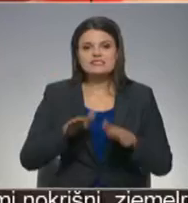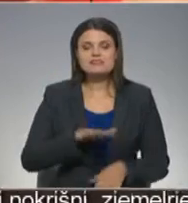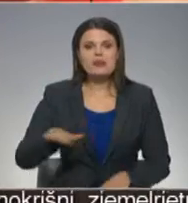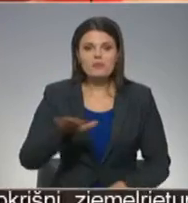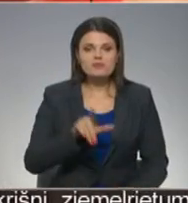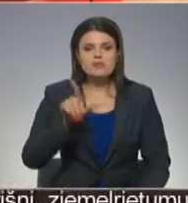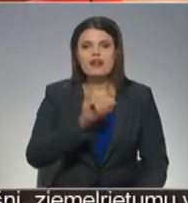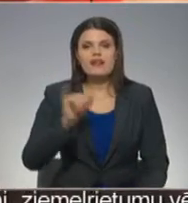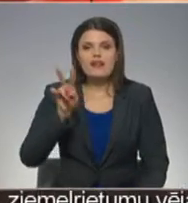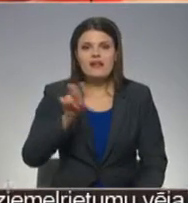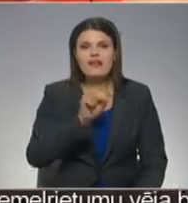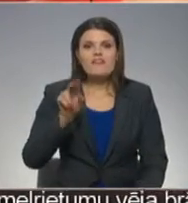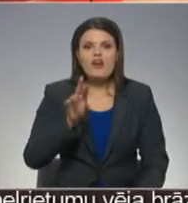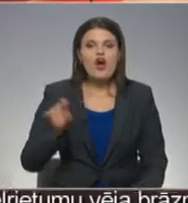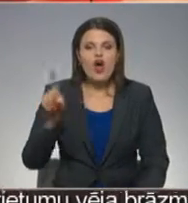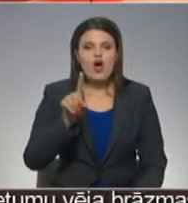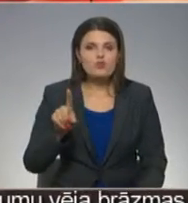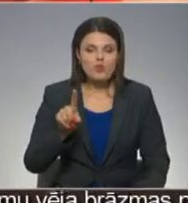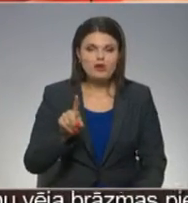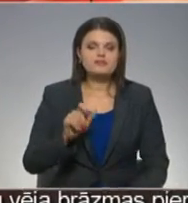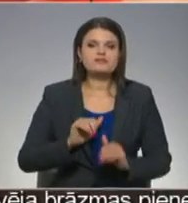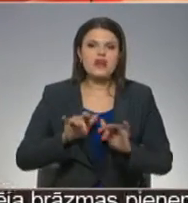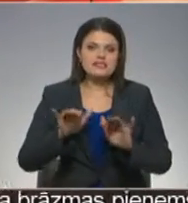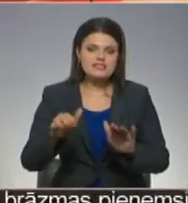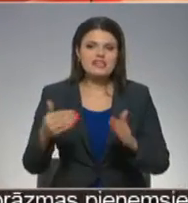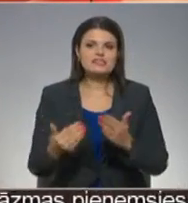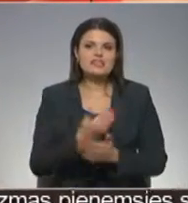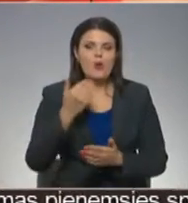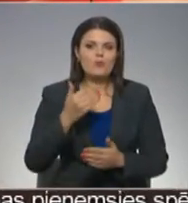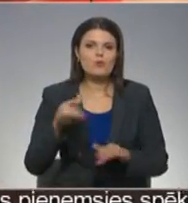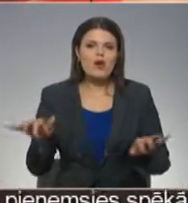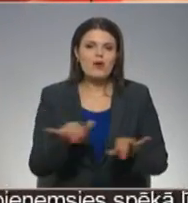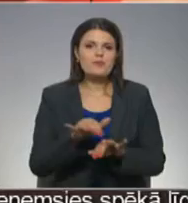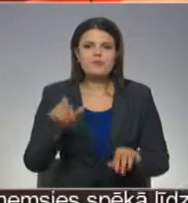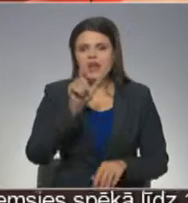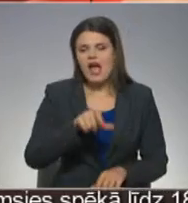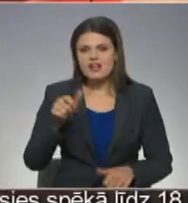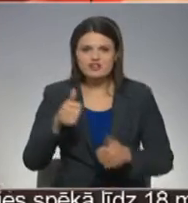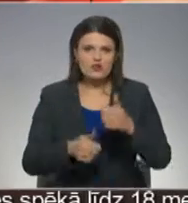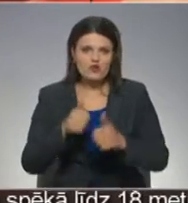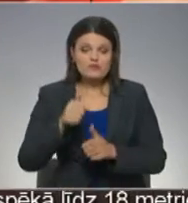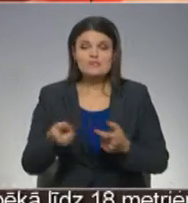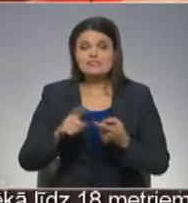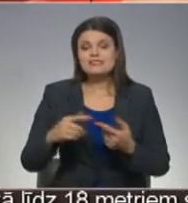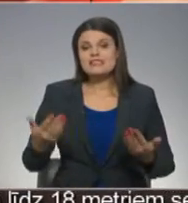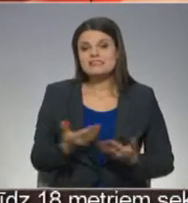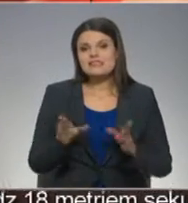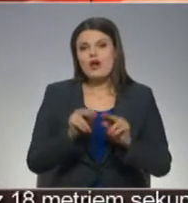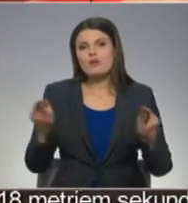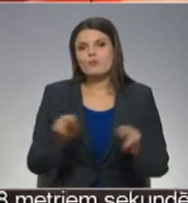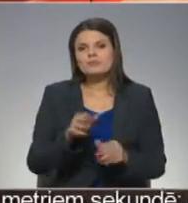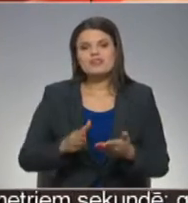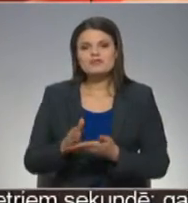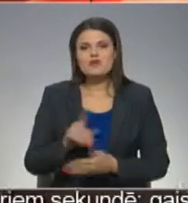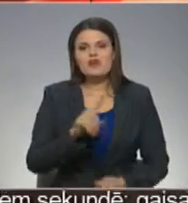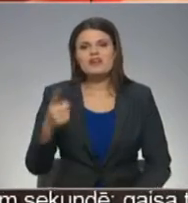aizvirtējis arī jauno pianistu konkursu. Saistīt dzīvi ar mūzikas jomu ir viens no pedagogu uzdevumiem. Ar vietējiem un arī starptautiskiem